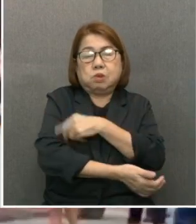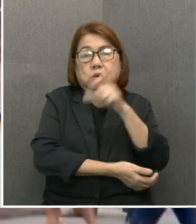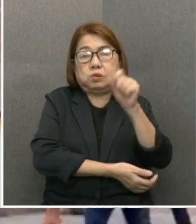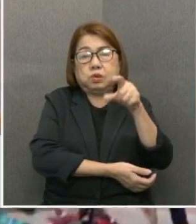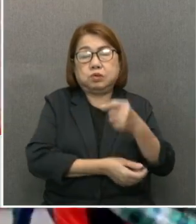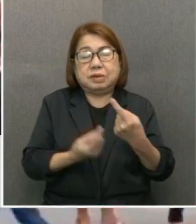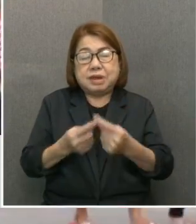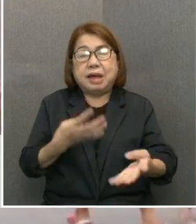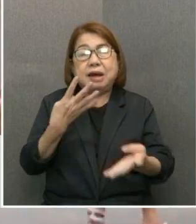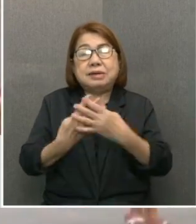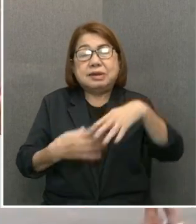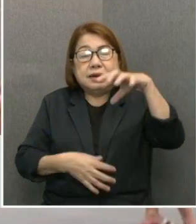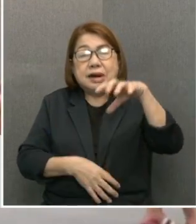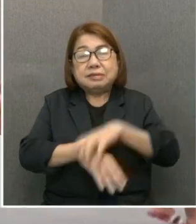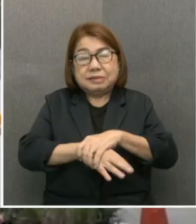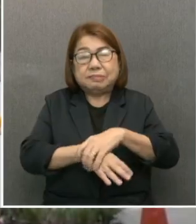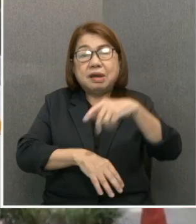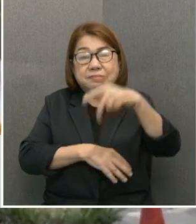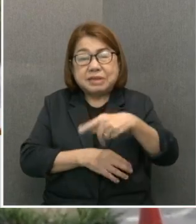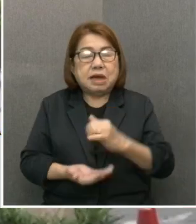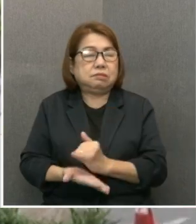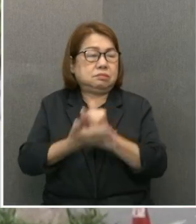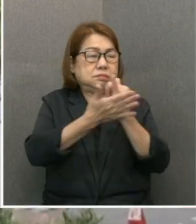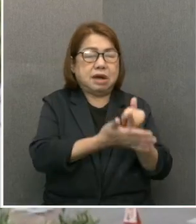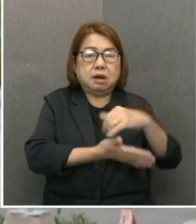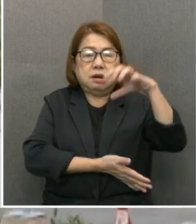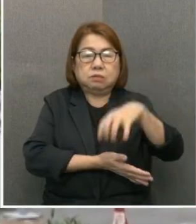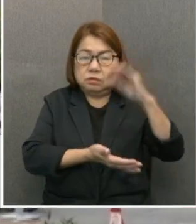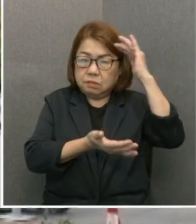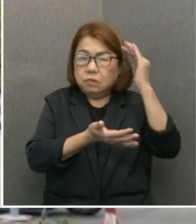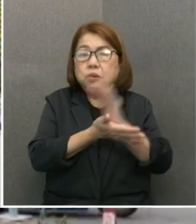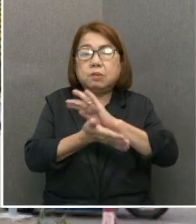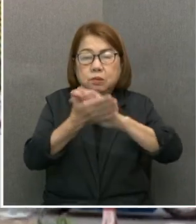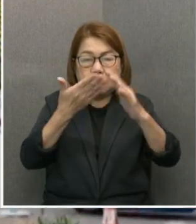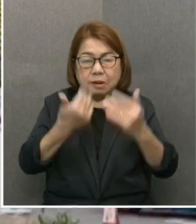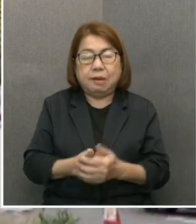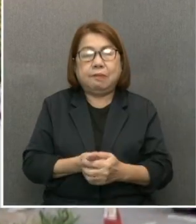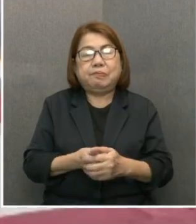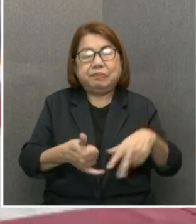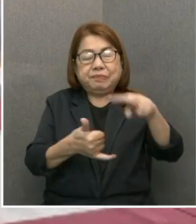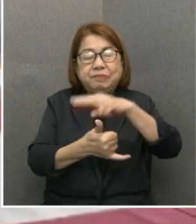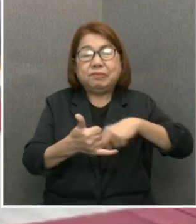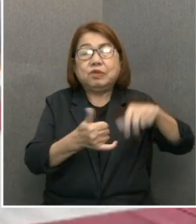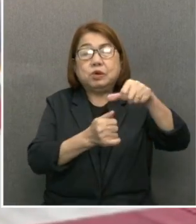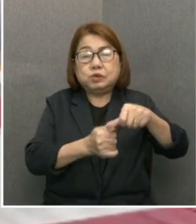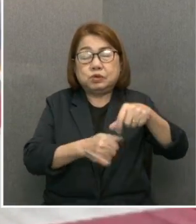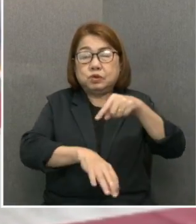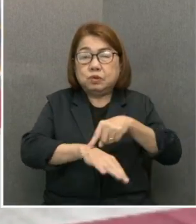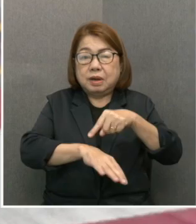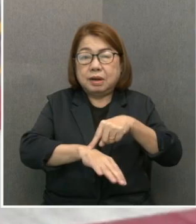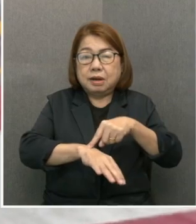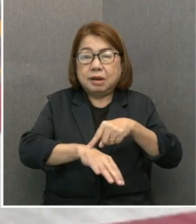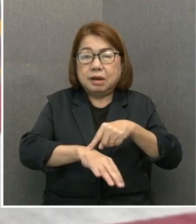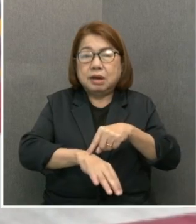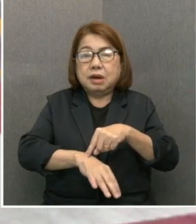พิเศษกกรุงเทพมหานครได้นำตัวส่งโรงพยาบาลตำรวจรับตัวไว้เพื่อทำการบำบัดรักษาเมื่อเวลา 20